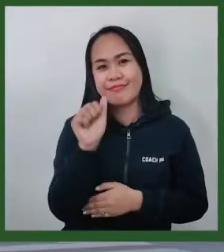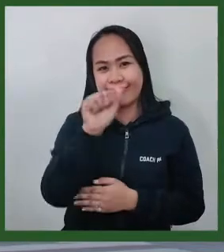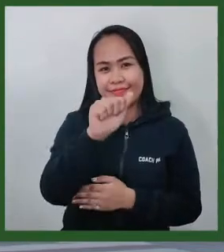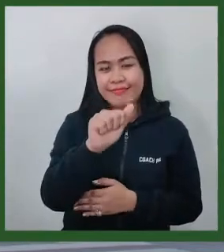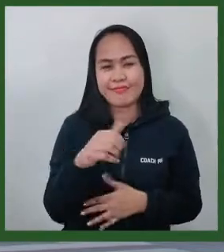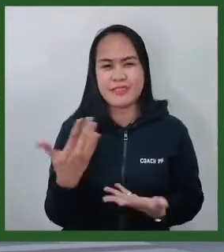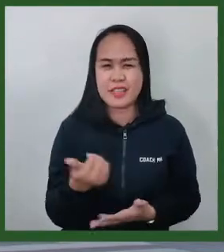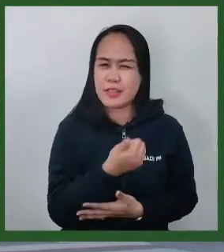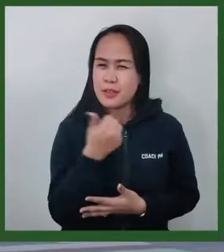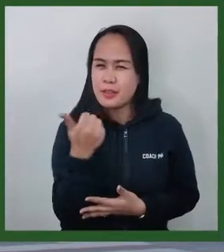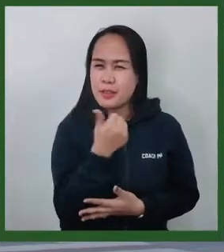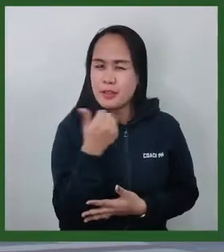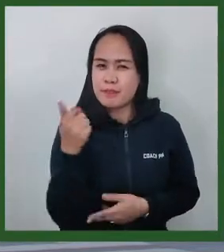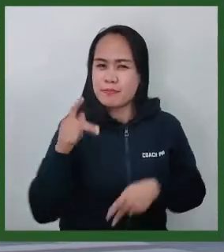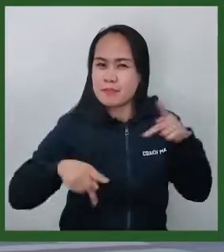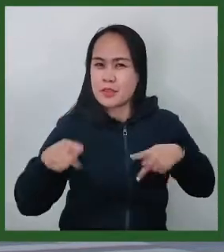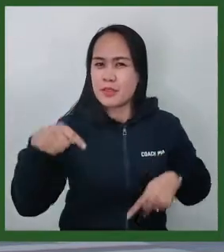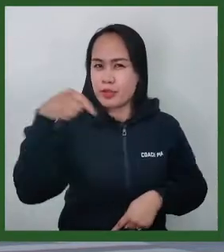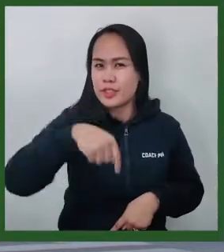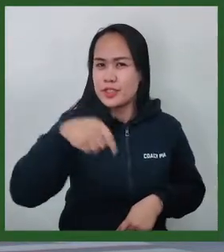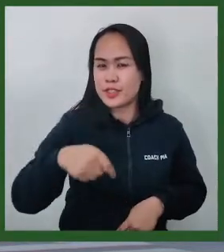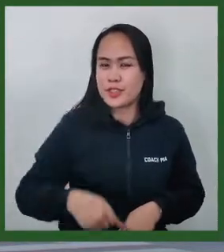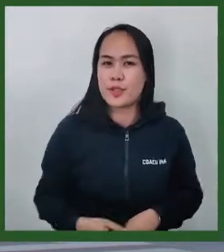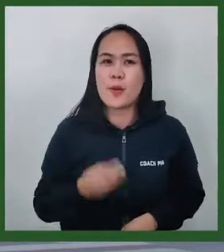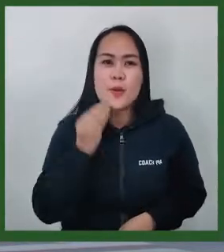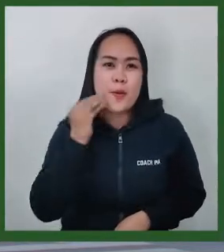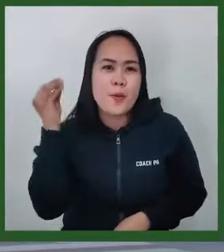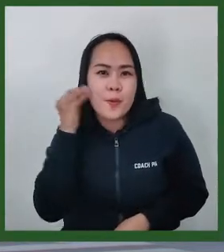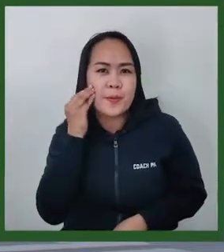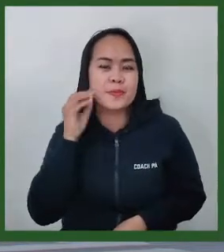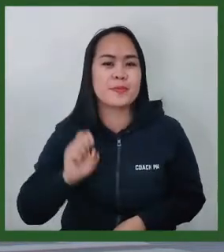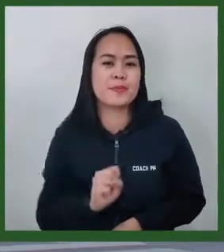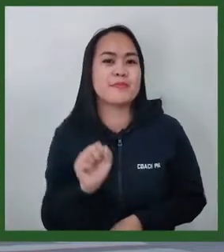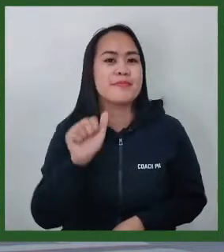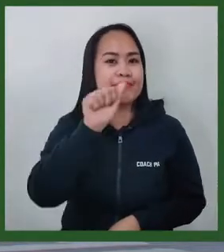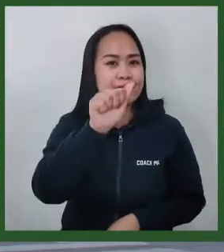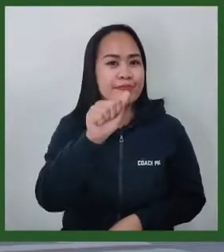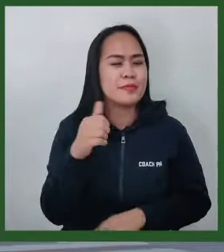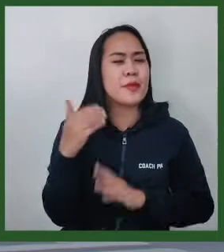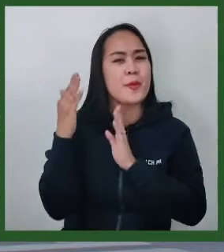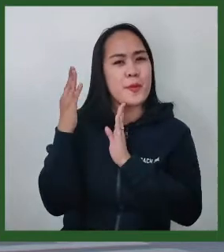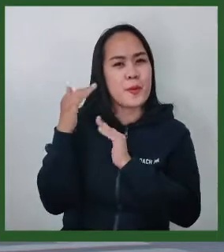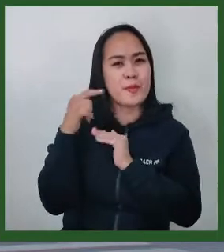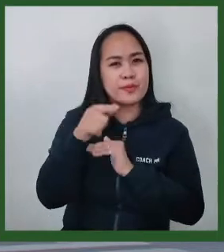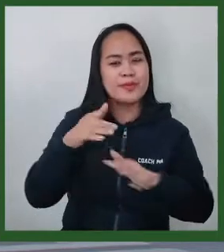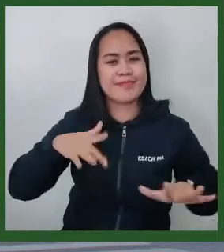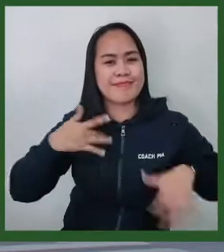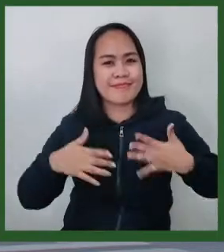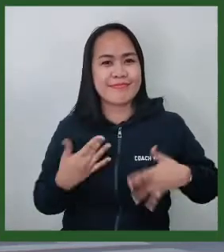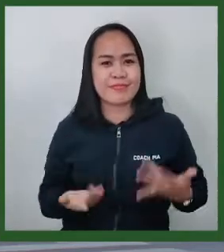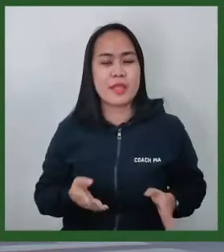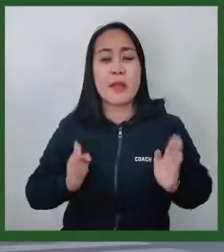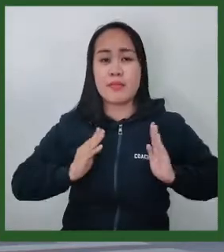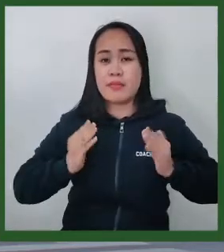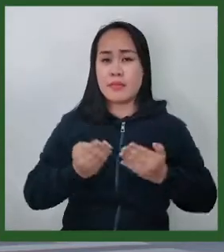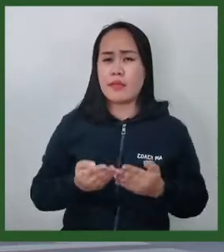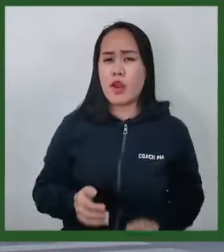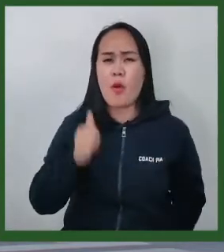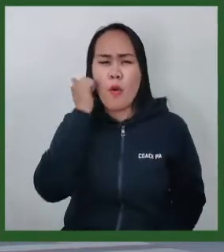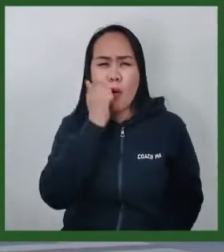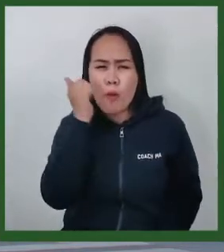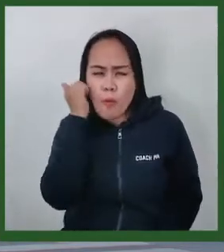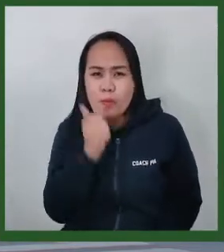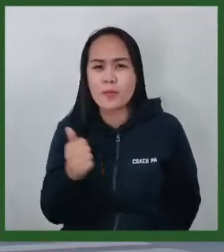community members na tumatangkilik din ng ating mga establishments. At asahan nyo naman po na ang Barangay San Antonio ay nandirito lamang sa inyong